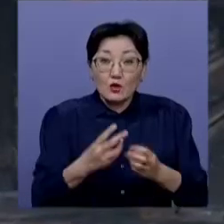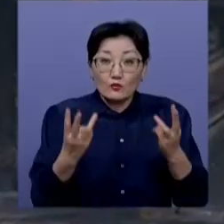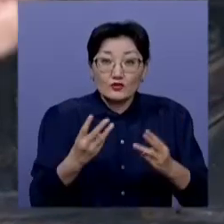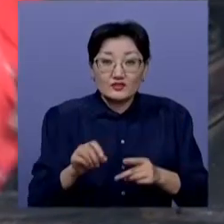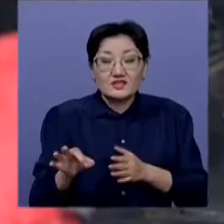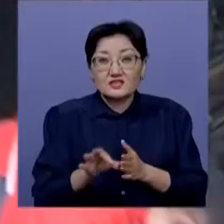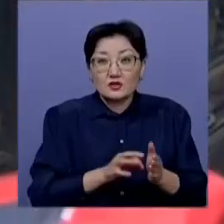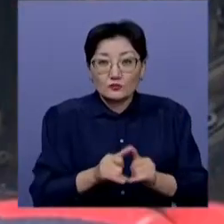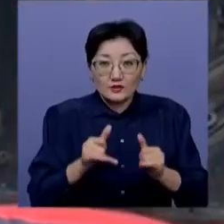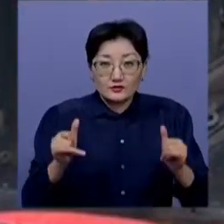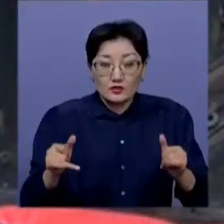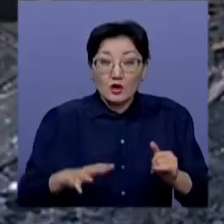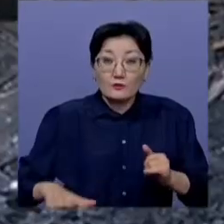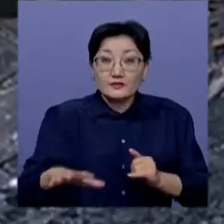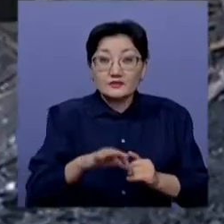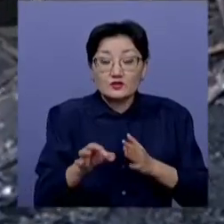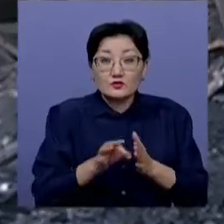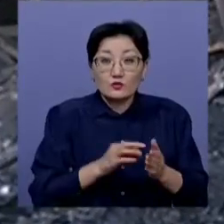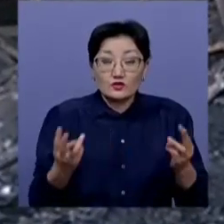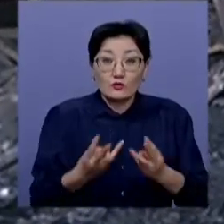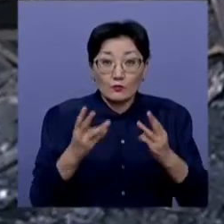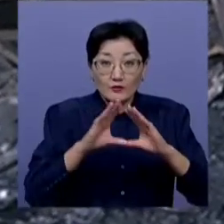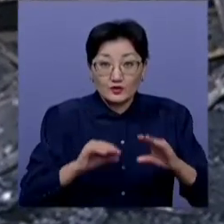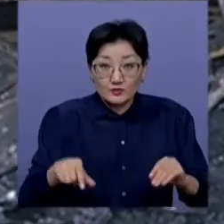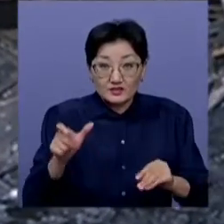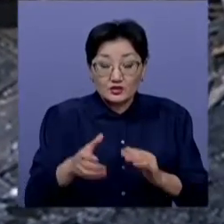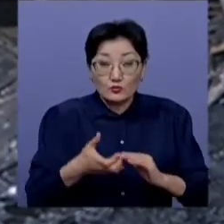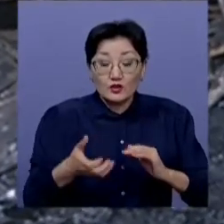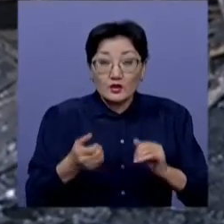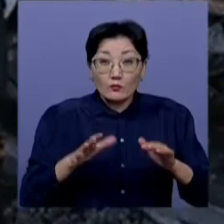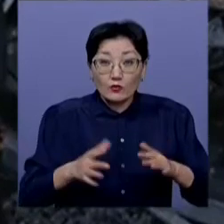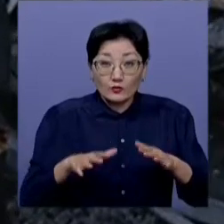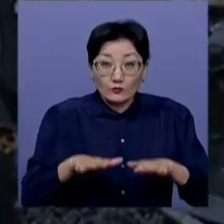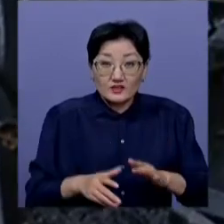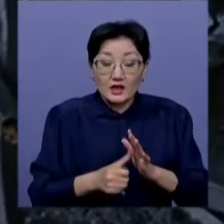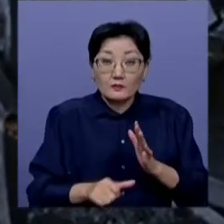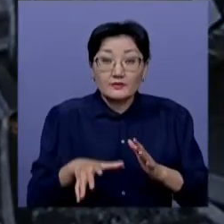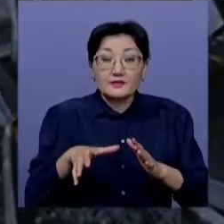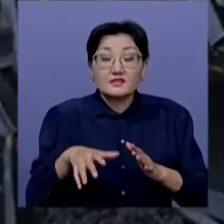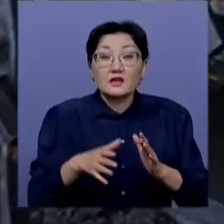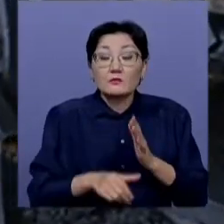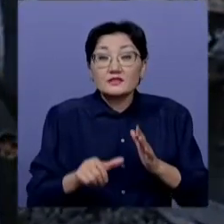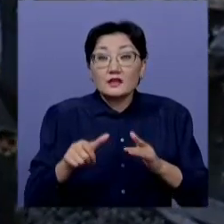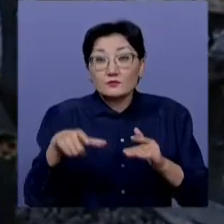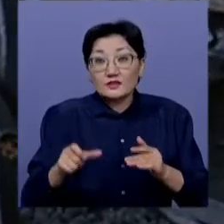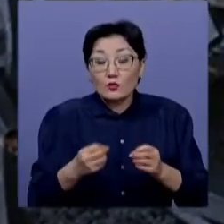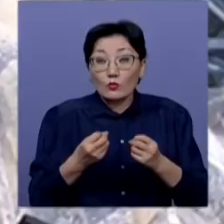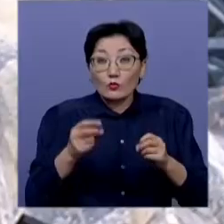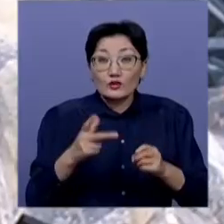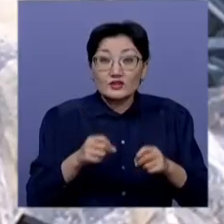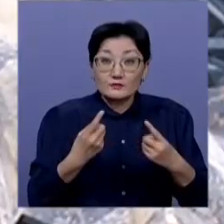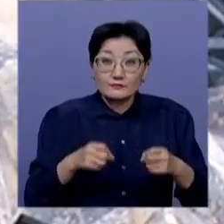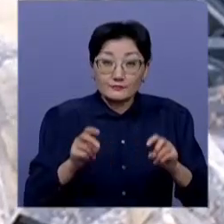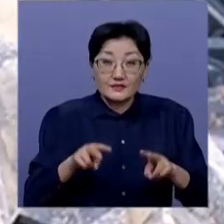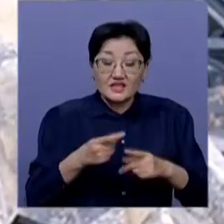лезде тұтанған. Сол маңда жүргендер бірден өрт сөндірушілерді шақырып, оқиға орнына 60-тан астам адам мен 13 техника жеткен.